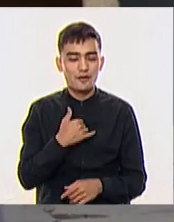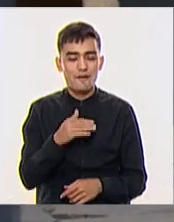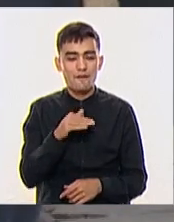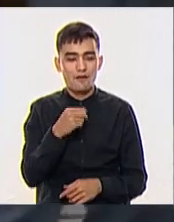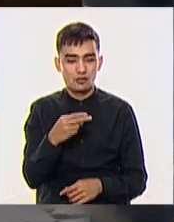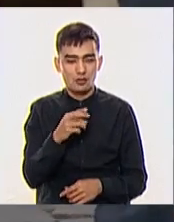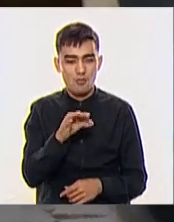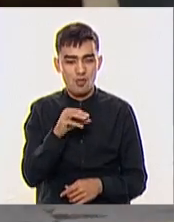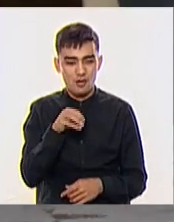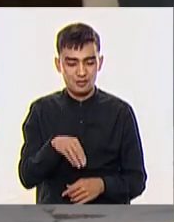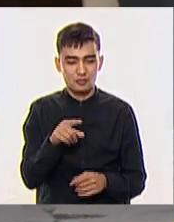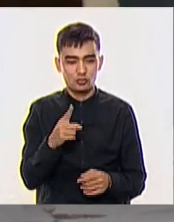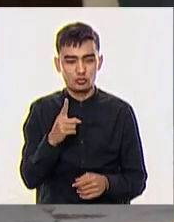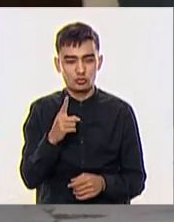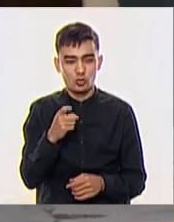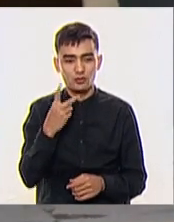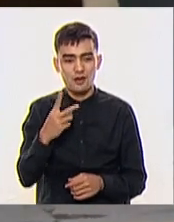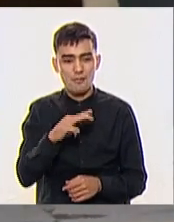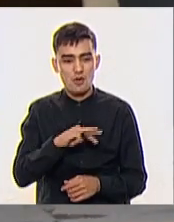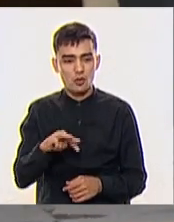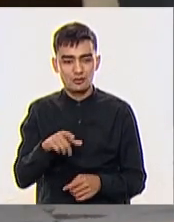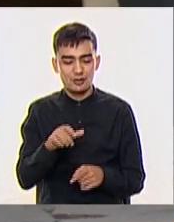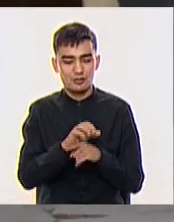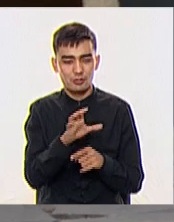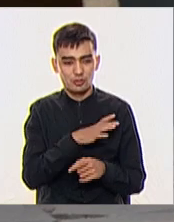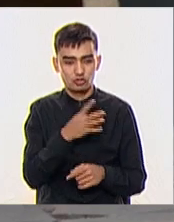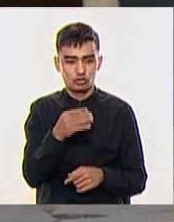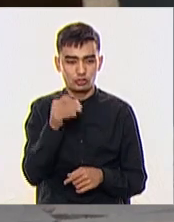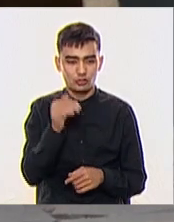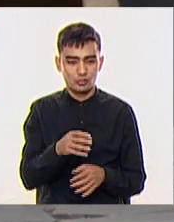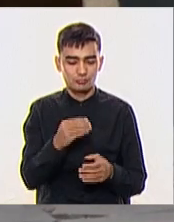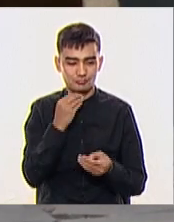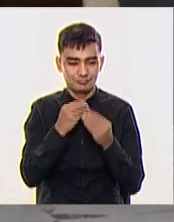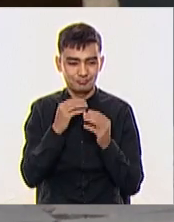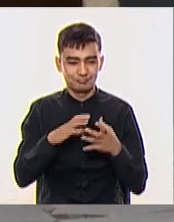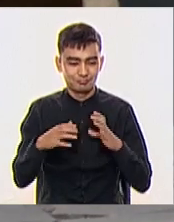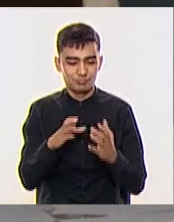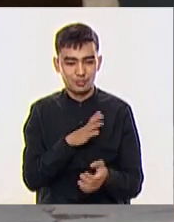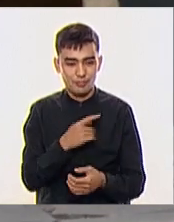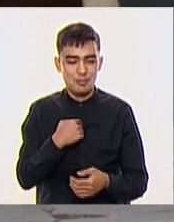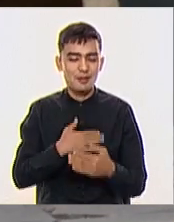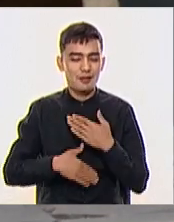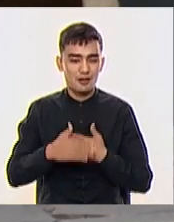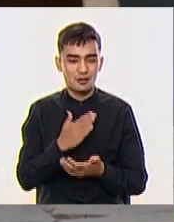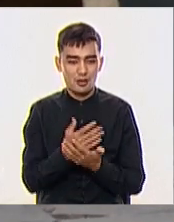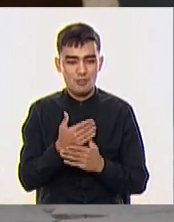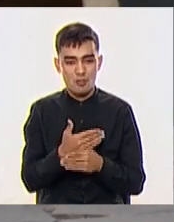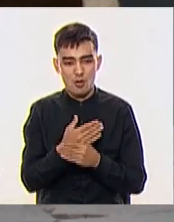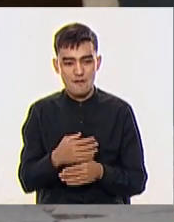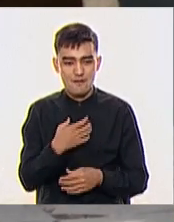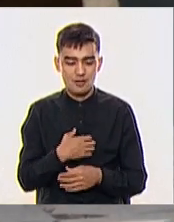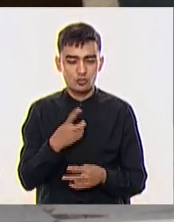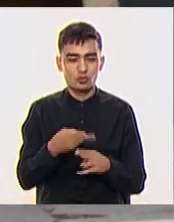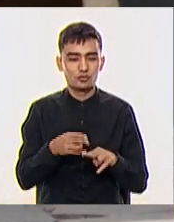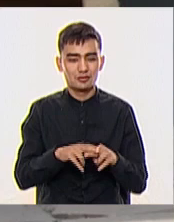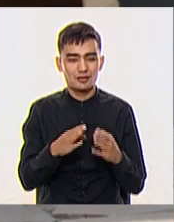102 миллиона тенге, на которые были сформированы 4000 продуктовых корзин. Мы рады оказать помощь нуждающимся